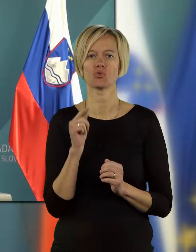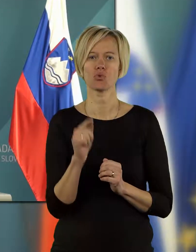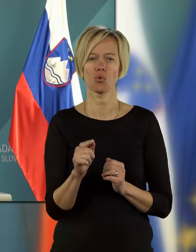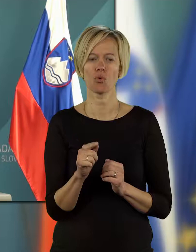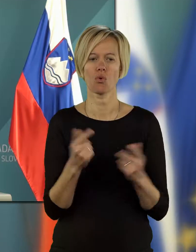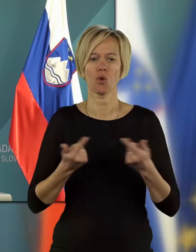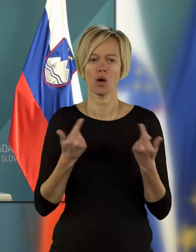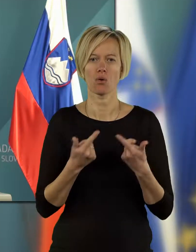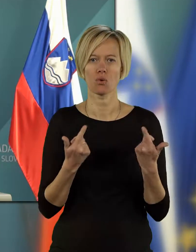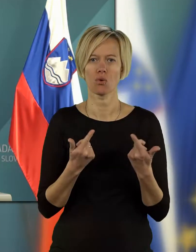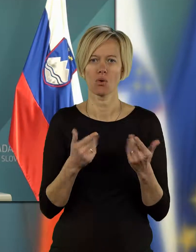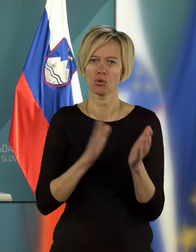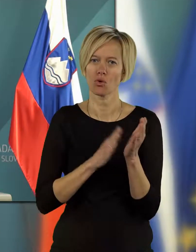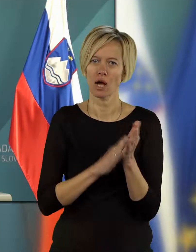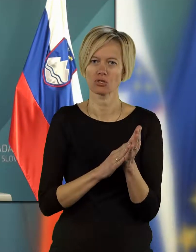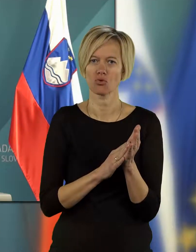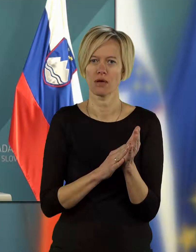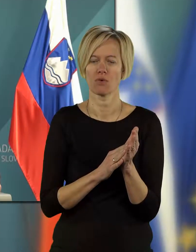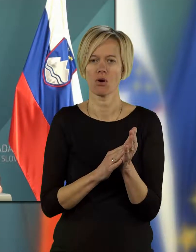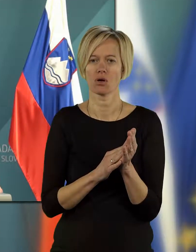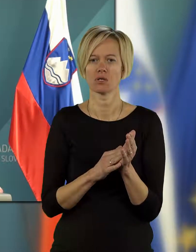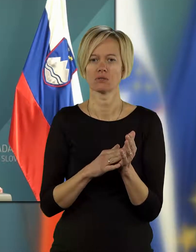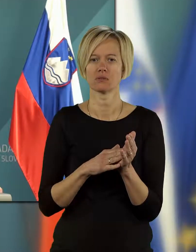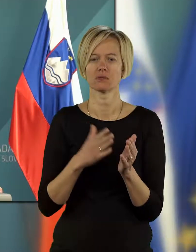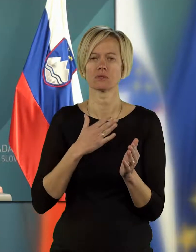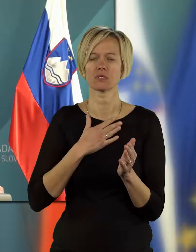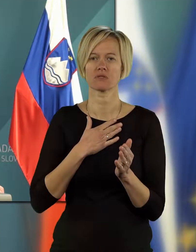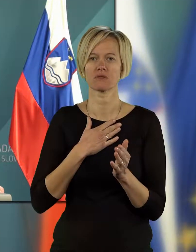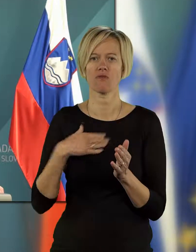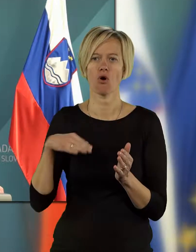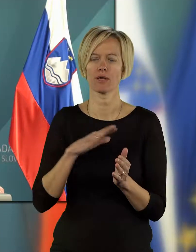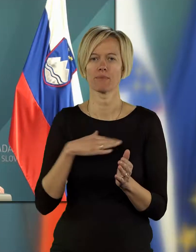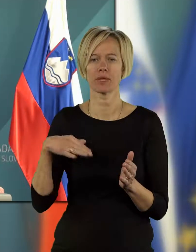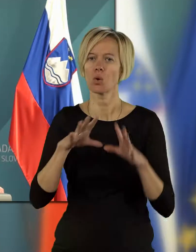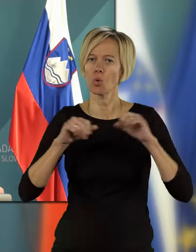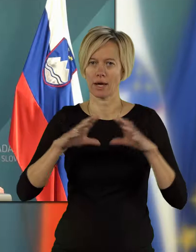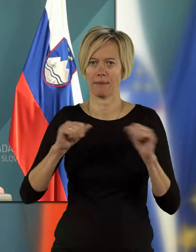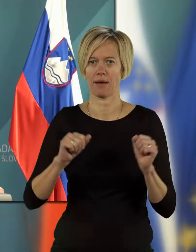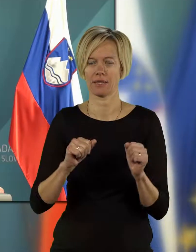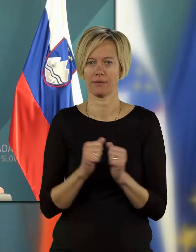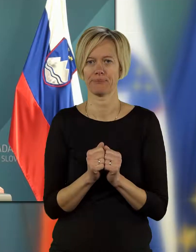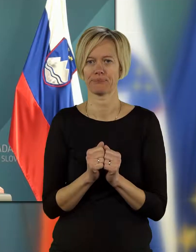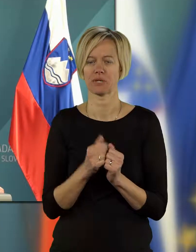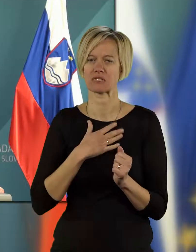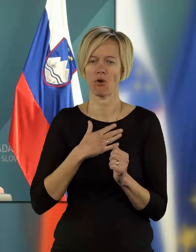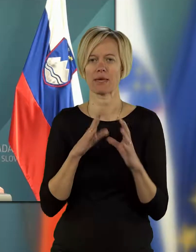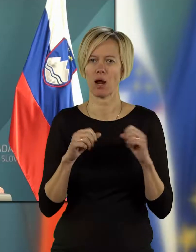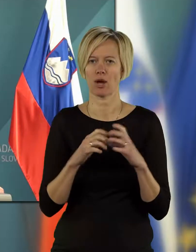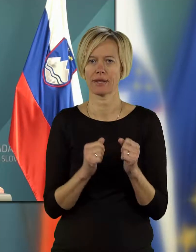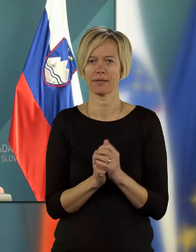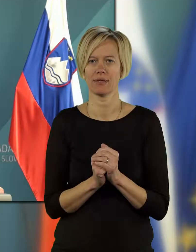To lahko dokazujemo v bistvu z svojimi ukrepanji, svojimi